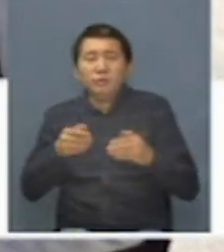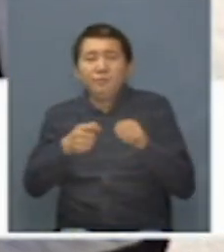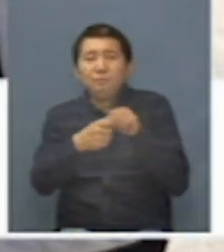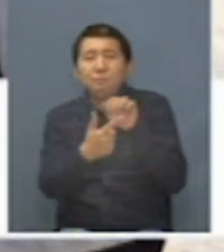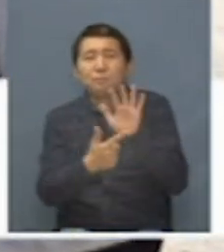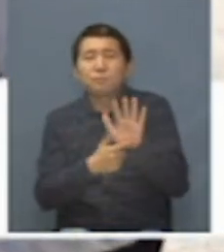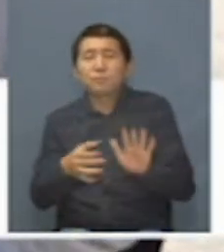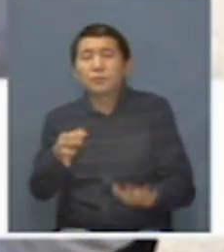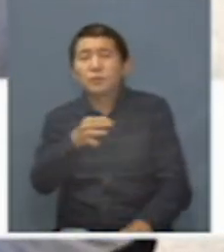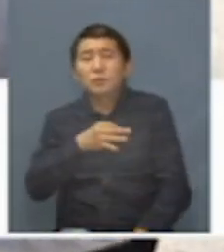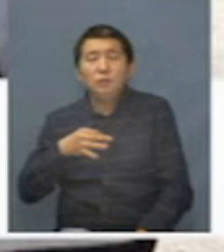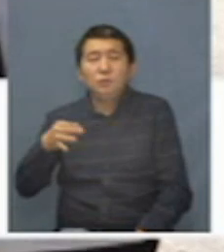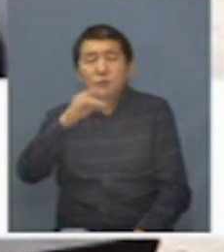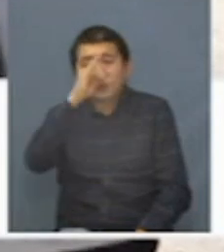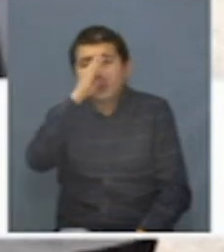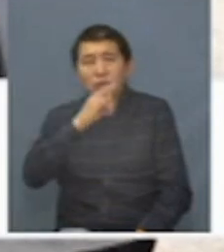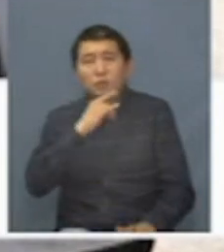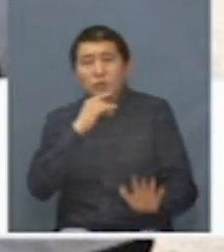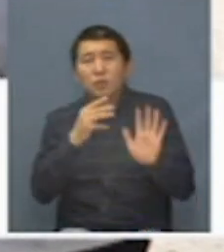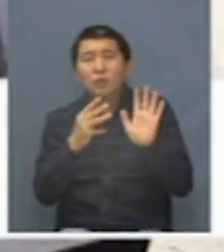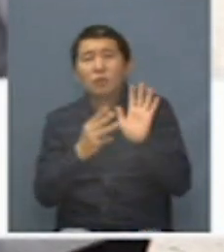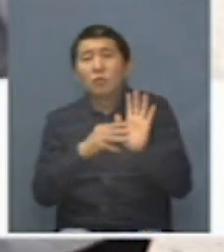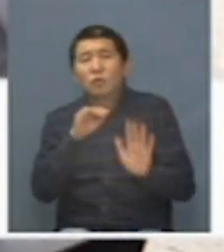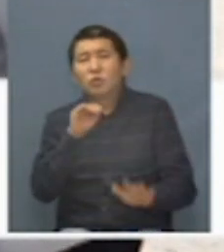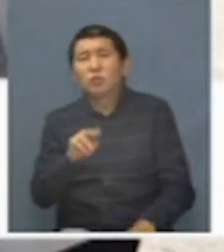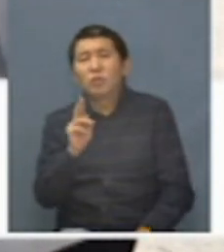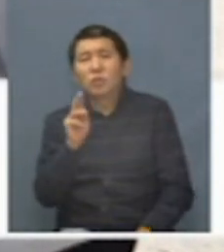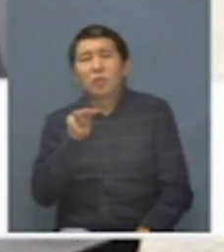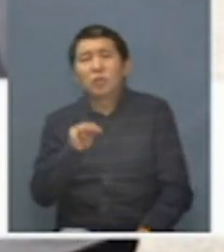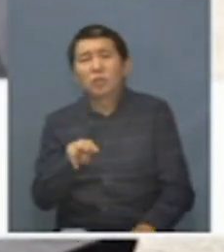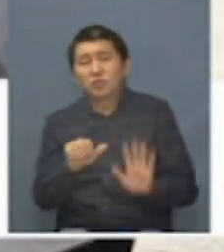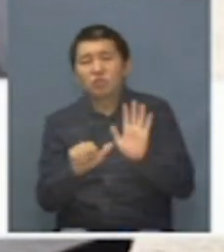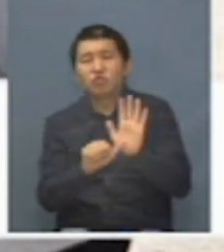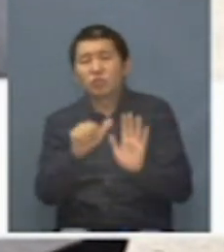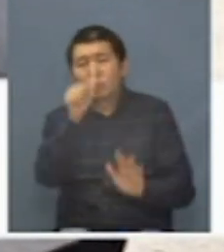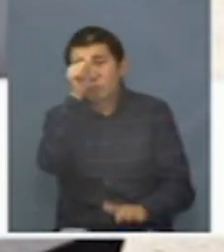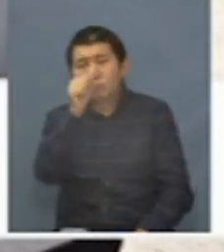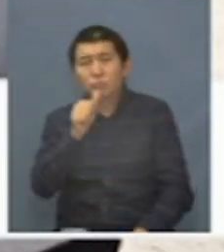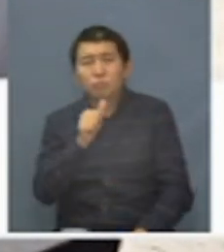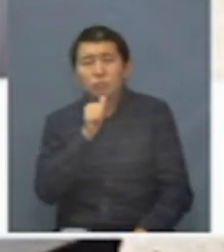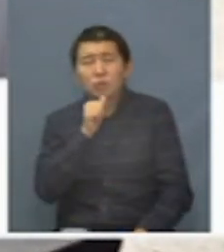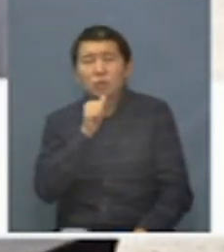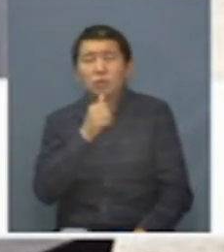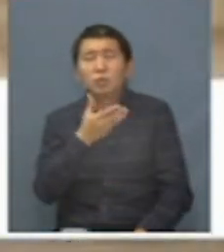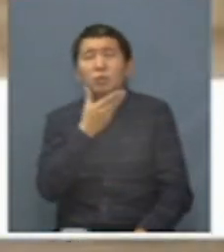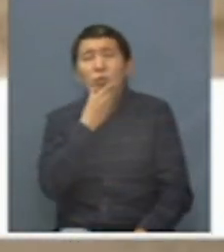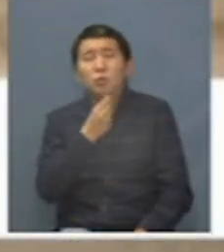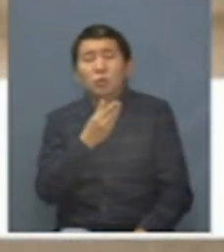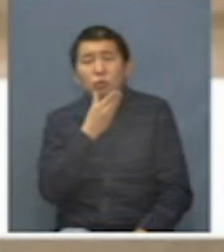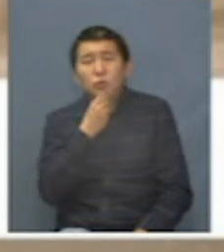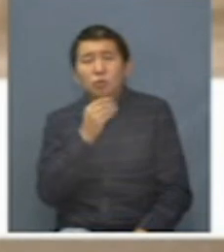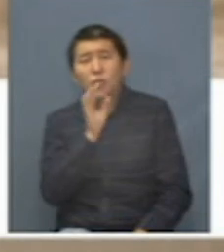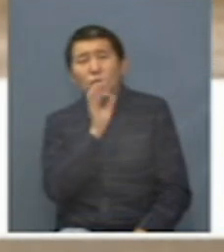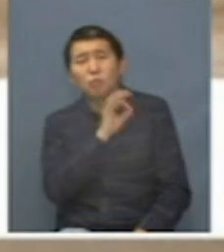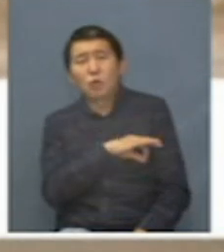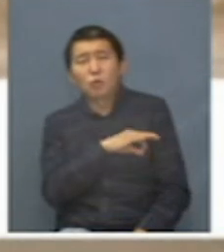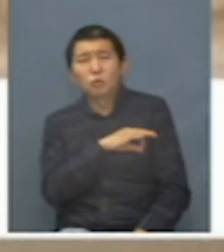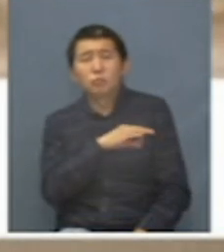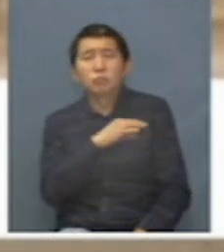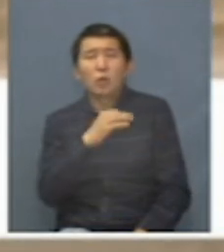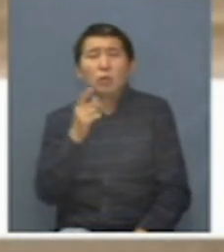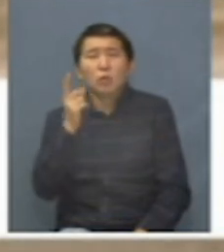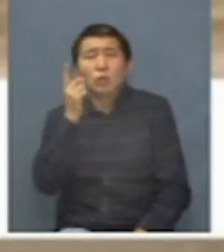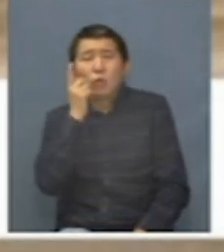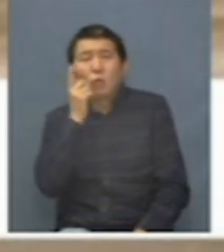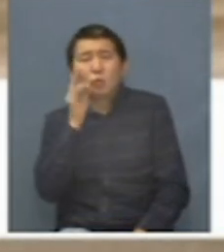областей Казахстана это более за 6 месяцев аксакал умело пользуется современными гаджетами и ведет активную